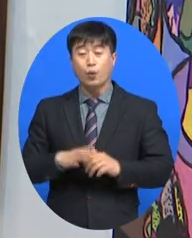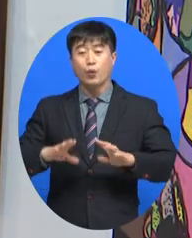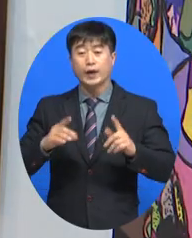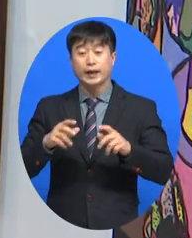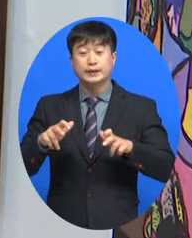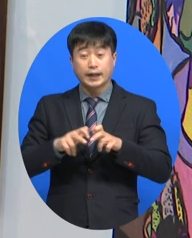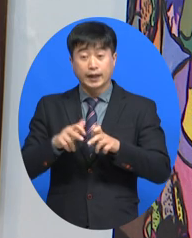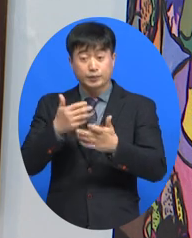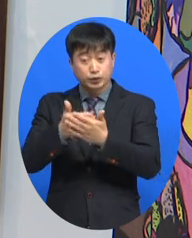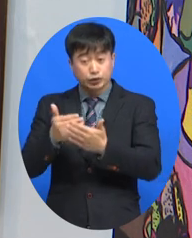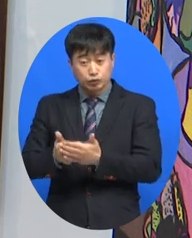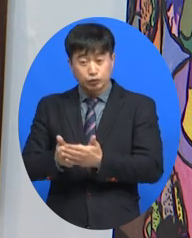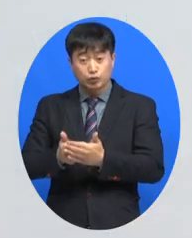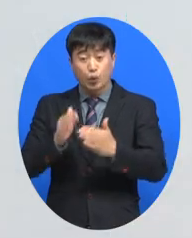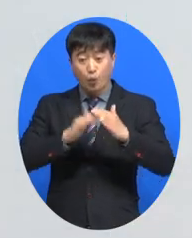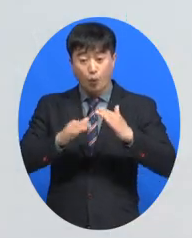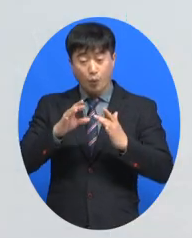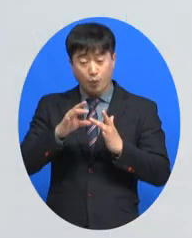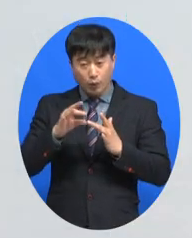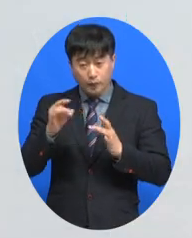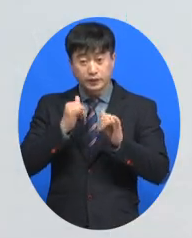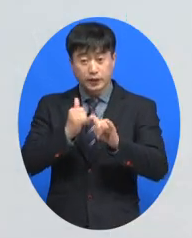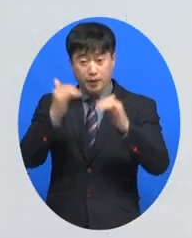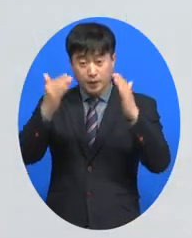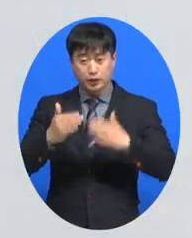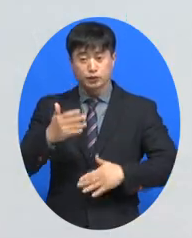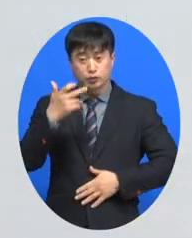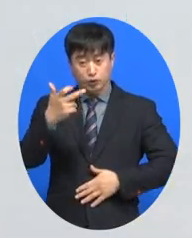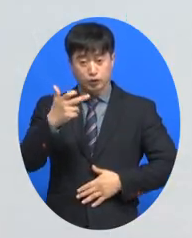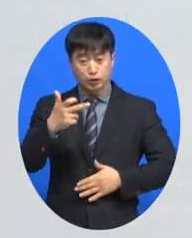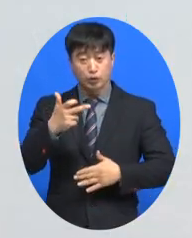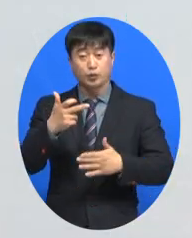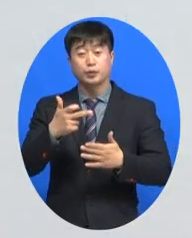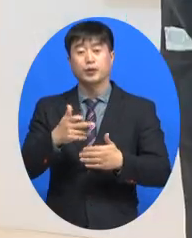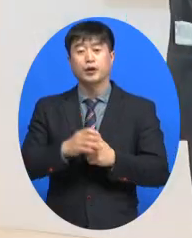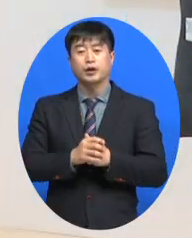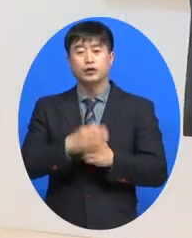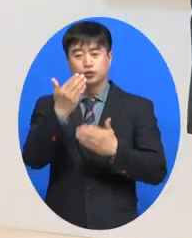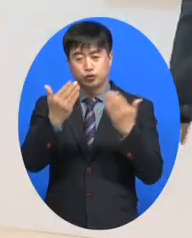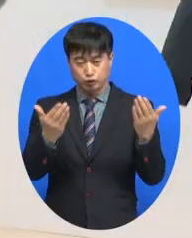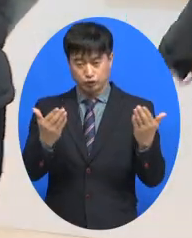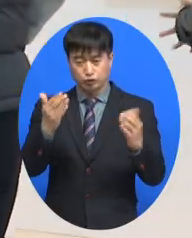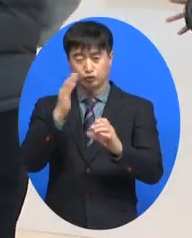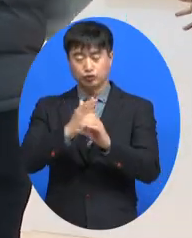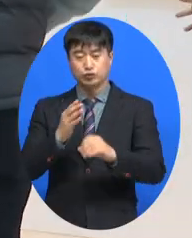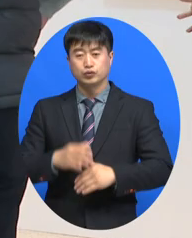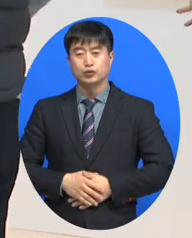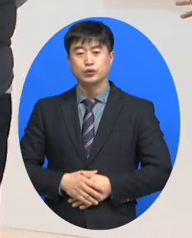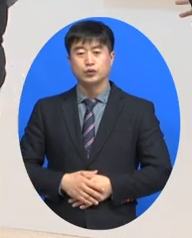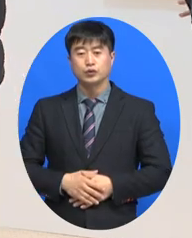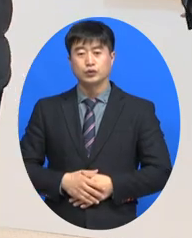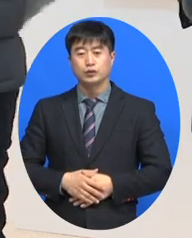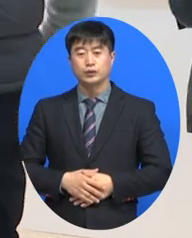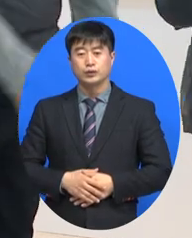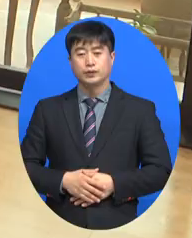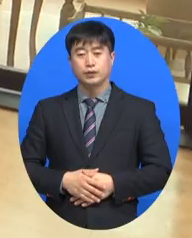올해 장애인 미술사진 공모전 수상작 중 17점의 미술 작품이 전시장에